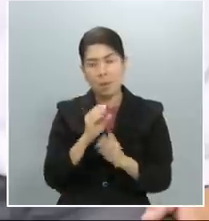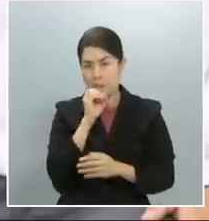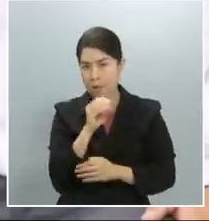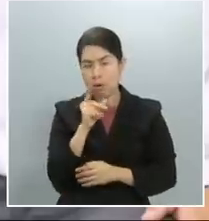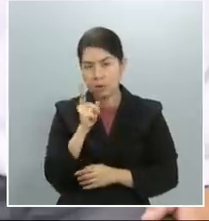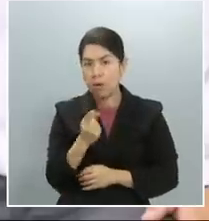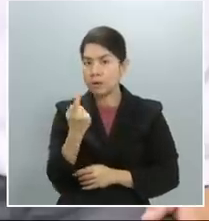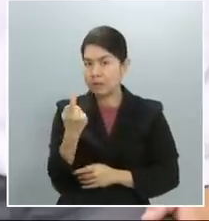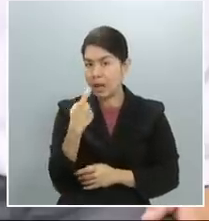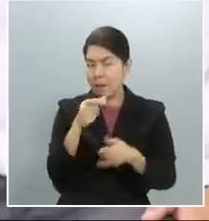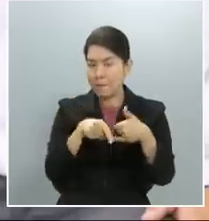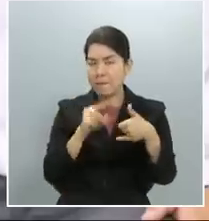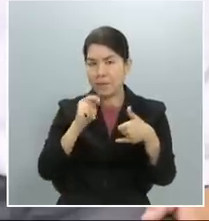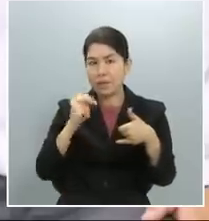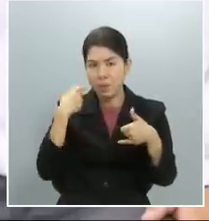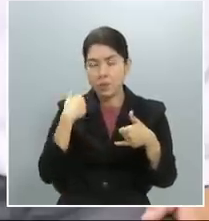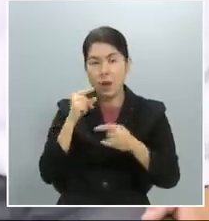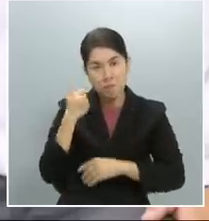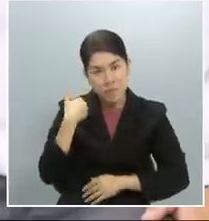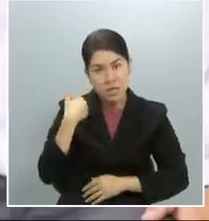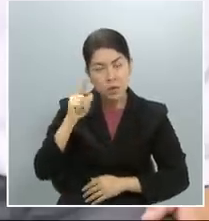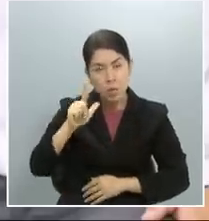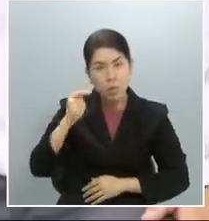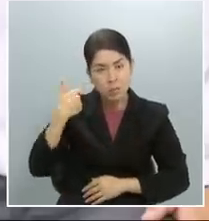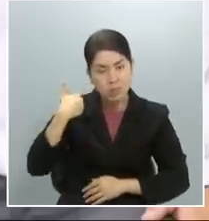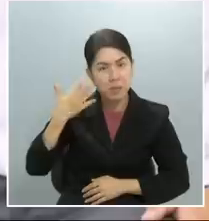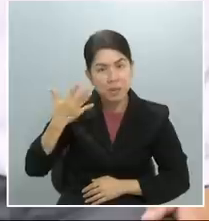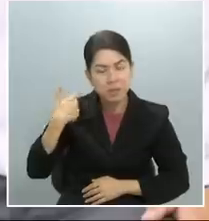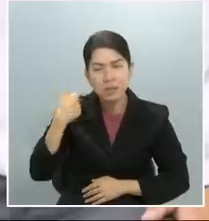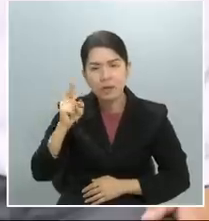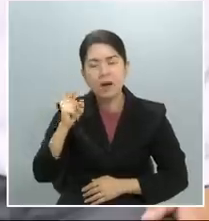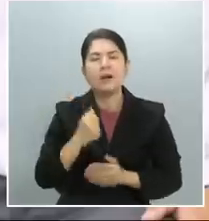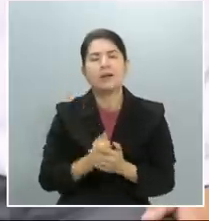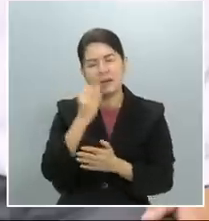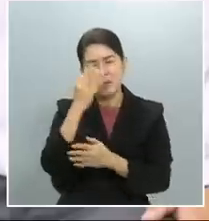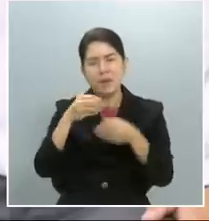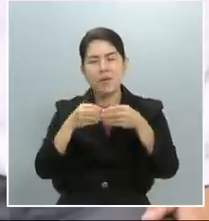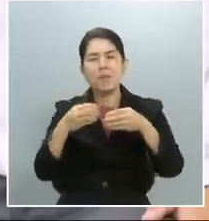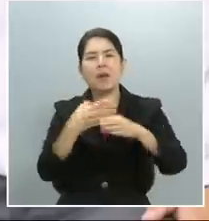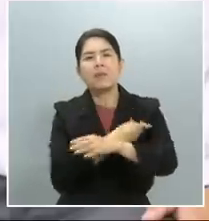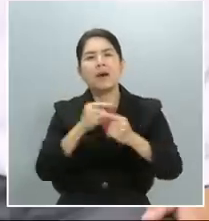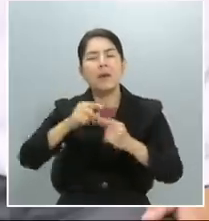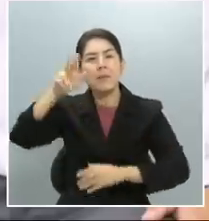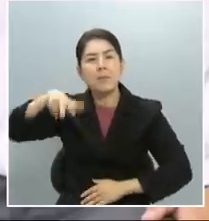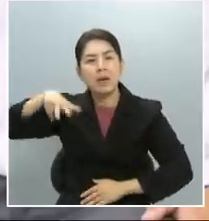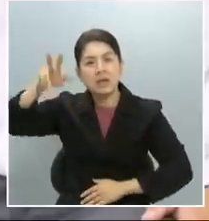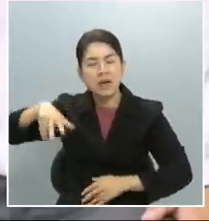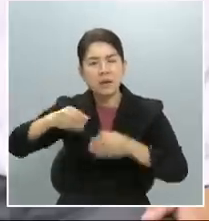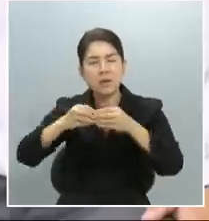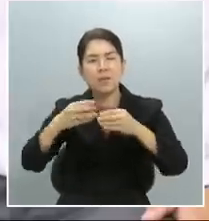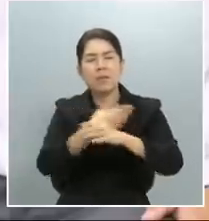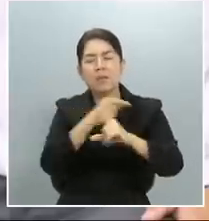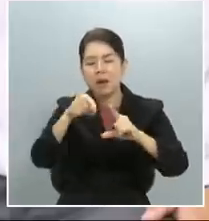ทำนะทูให้ชัดว่ามีหรือไม่มีลงที่นิ่งเพราะรู้เห็นว่าเพื่อไทยก้าวไกลเขาคุยกันอยู่เลยเฝ้าดู